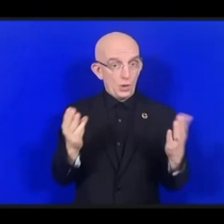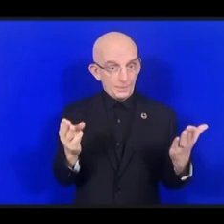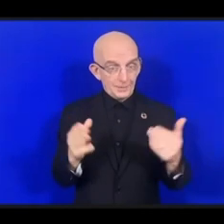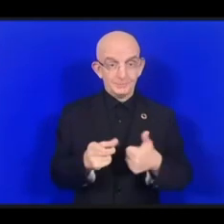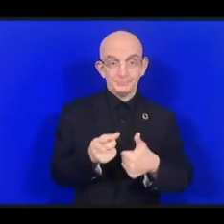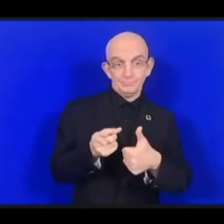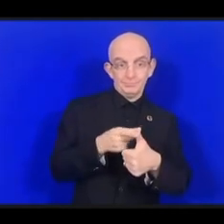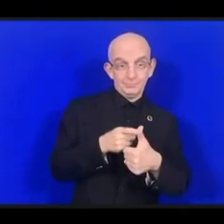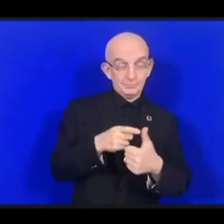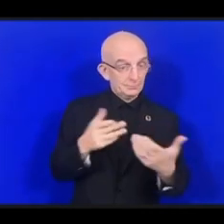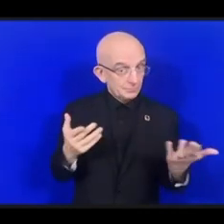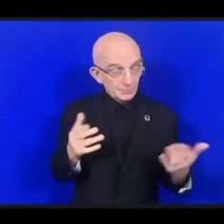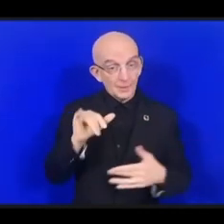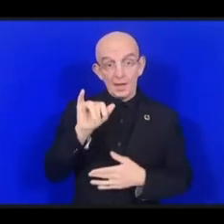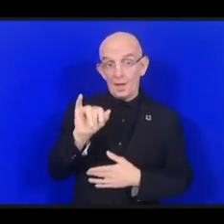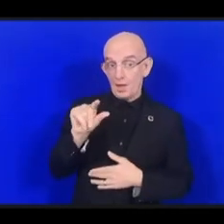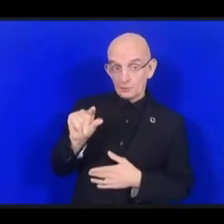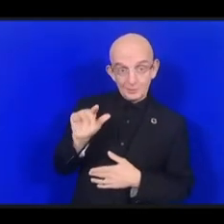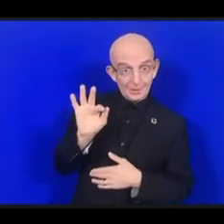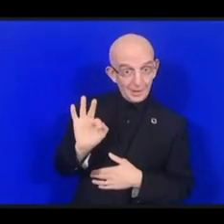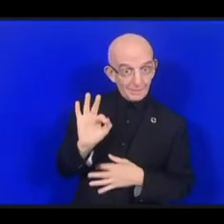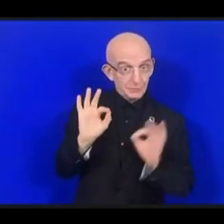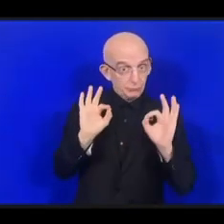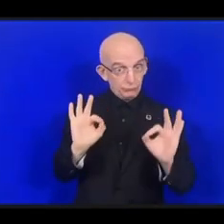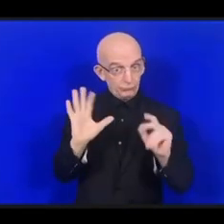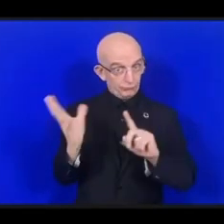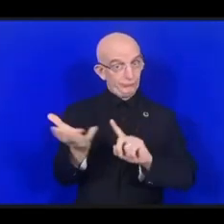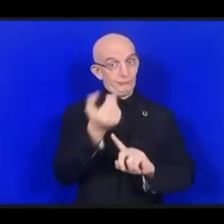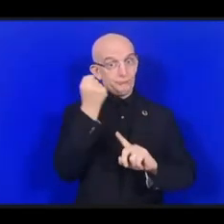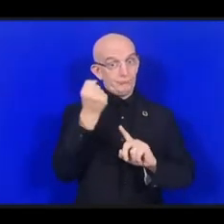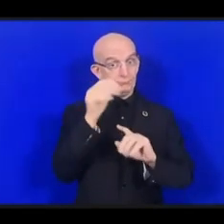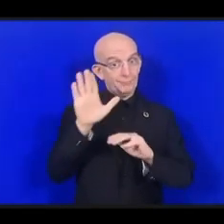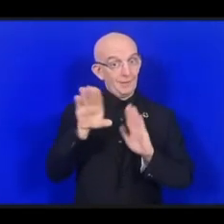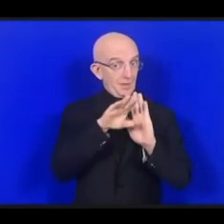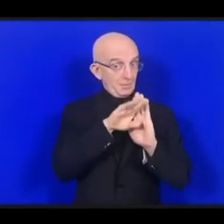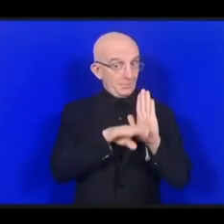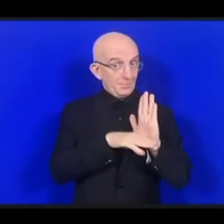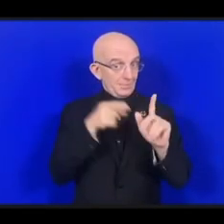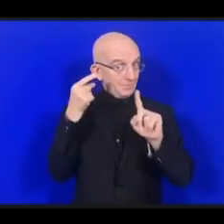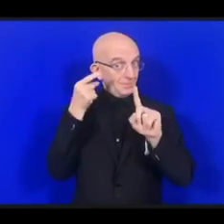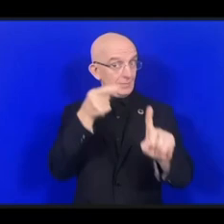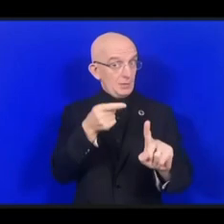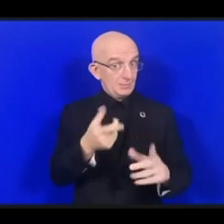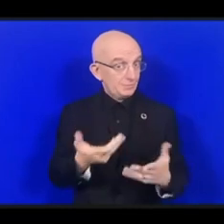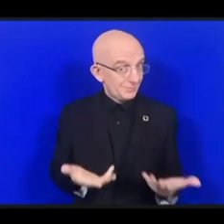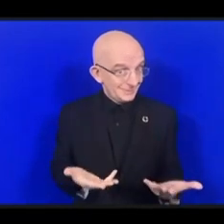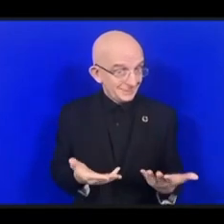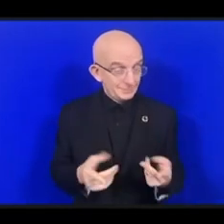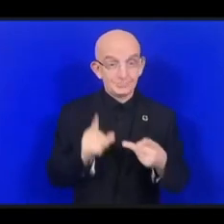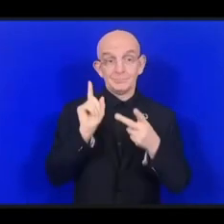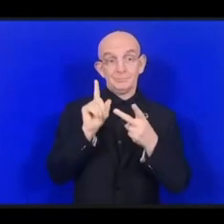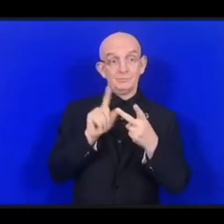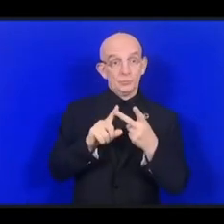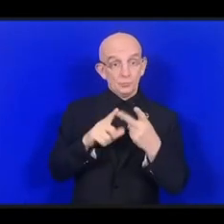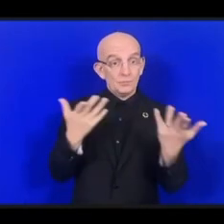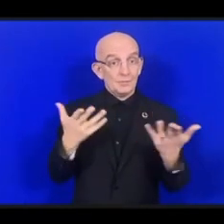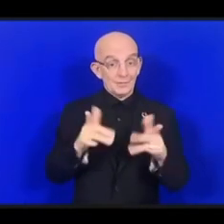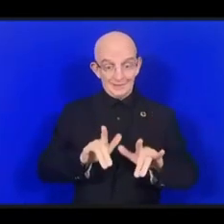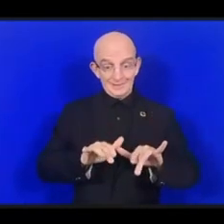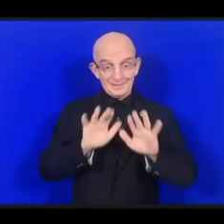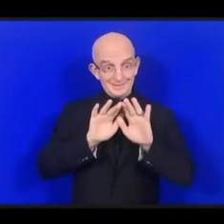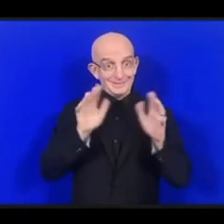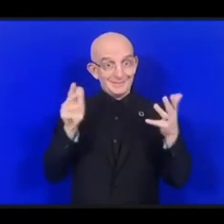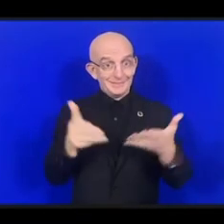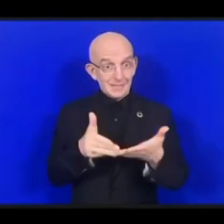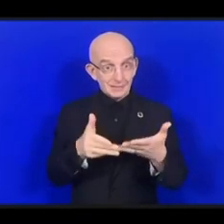IGF 是否履行它的使命和宗旨？第二，互联网如何更好的支撑和这